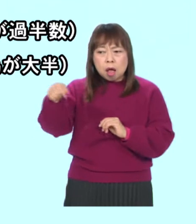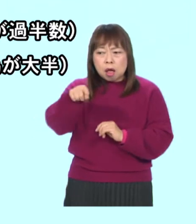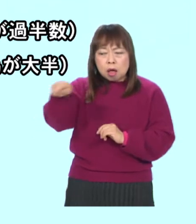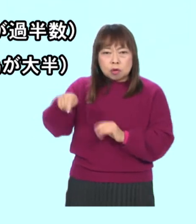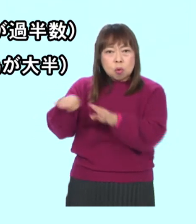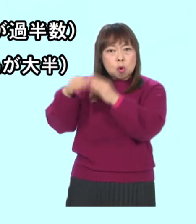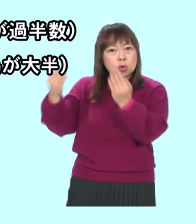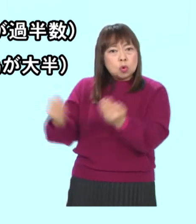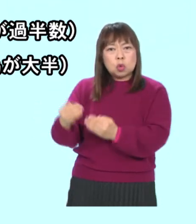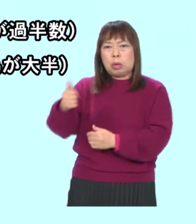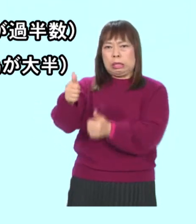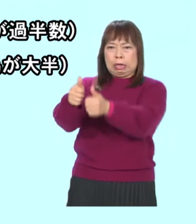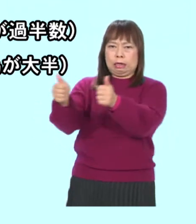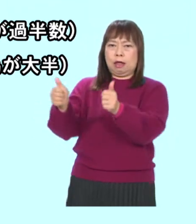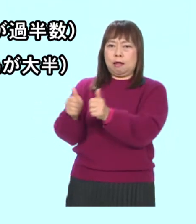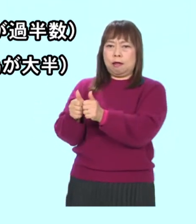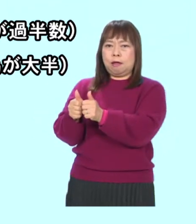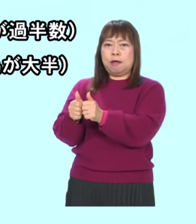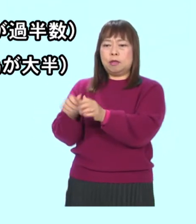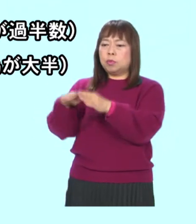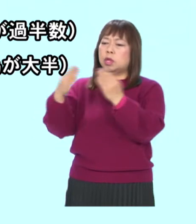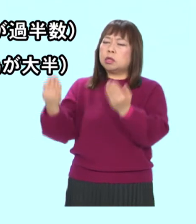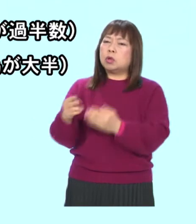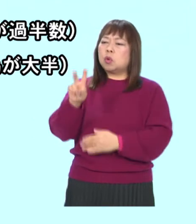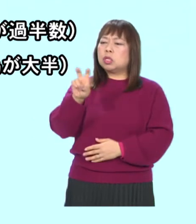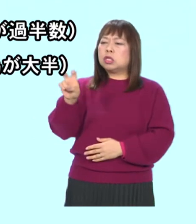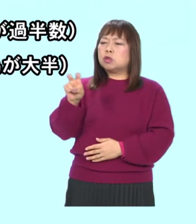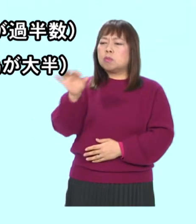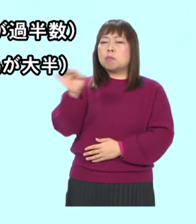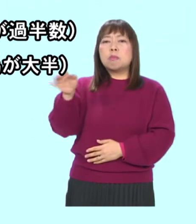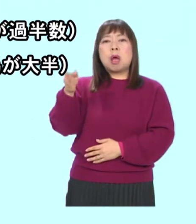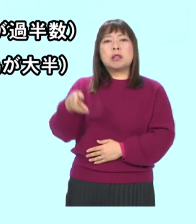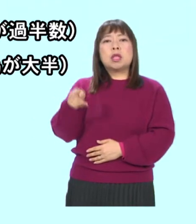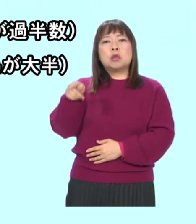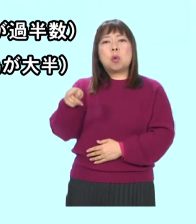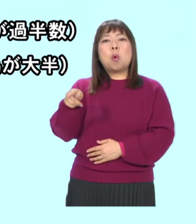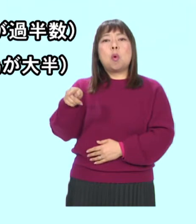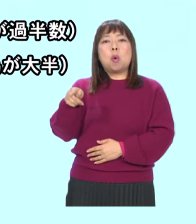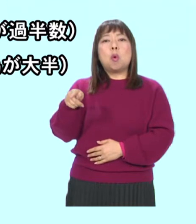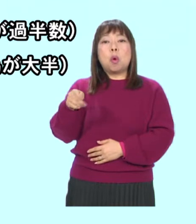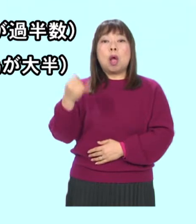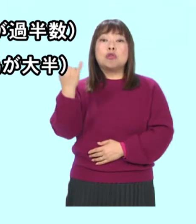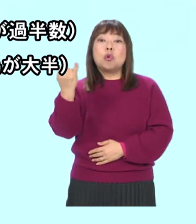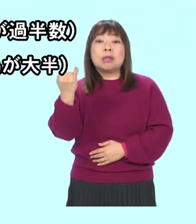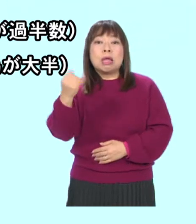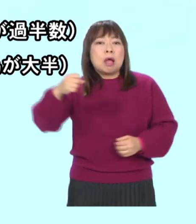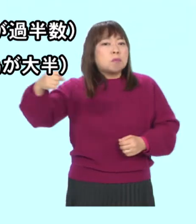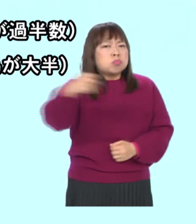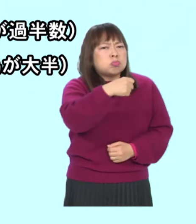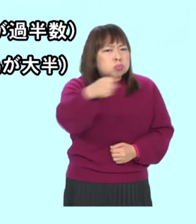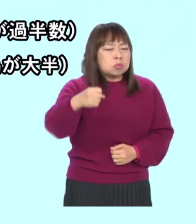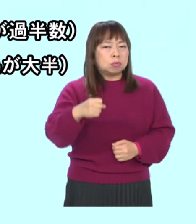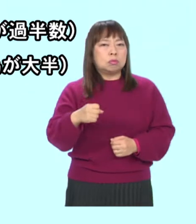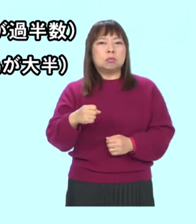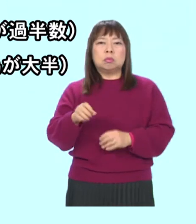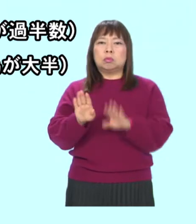男性ですが、全体の 20% は女性が加害者となる事案となっています